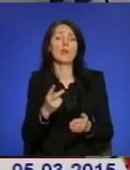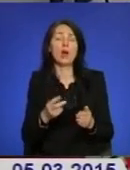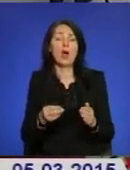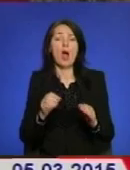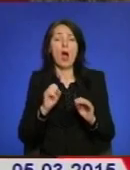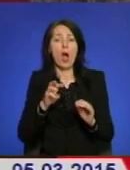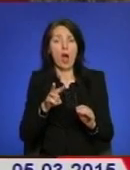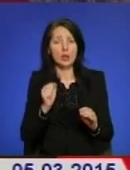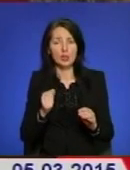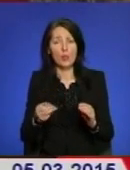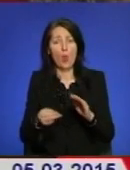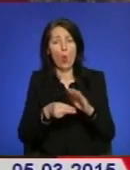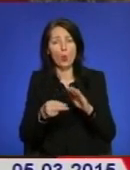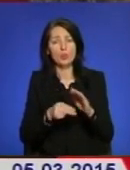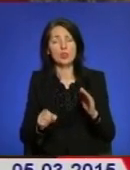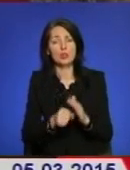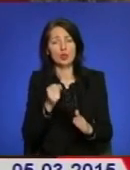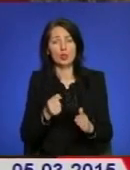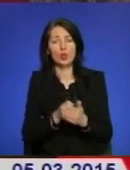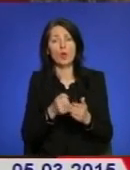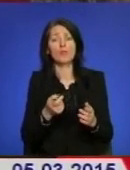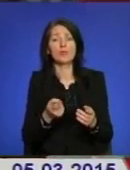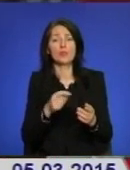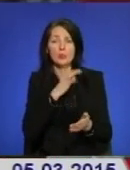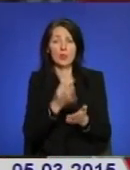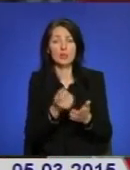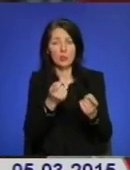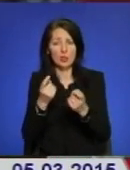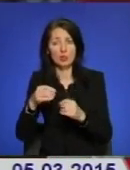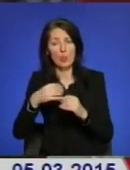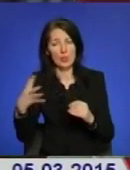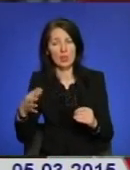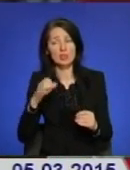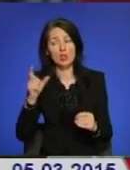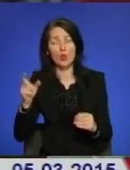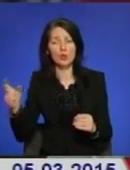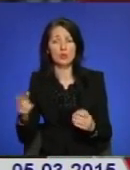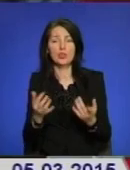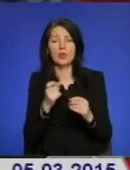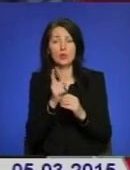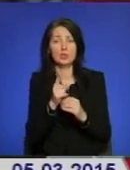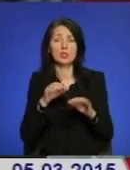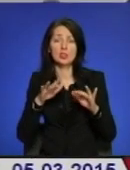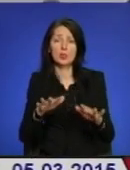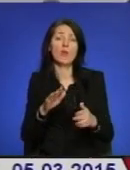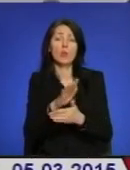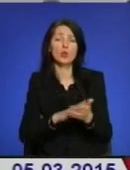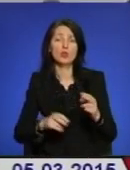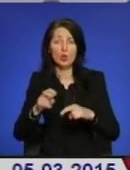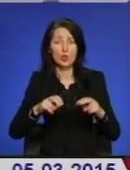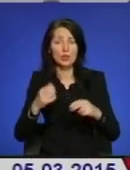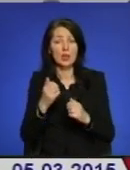корупційні злочини. До відповідальності притягнуто 15 осіб. Ще у 11 справах триває розслідування.